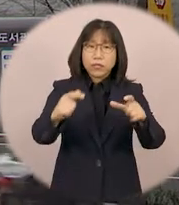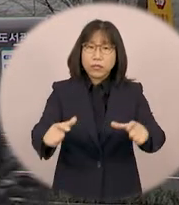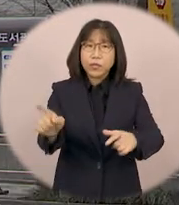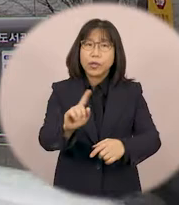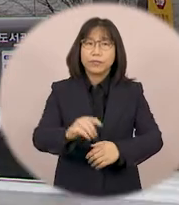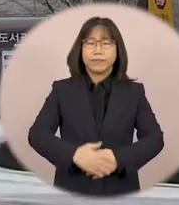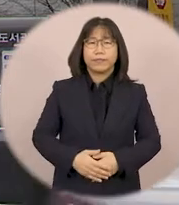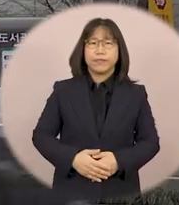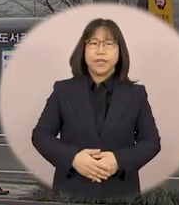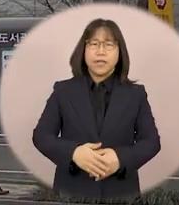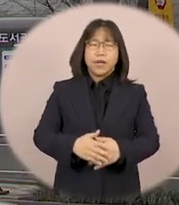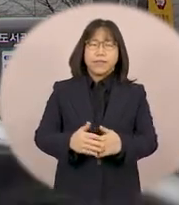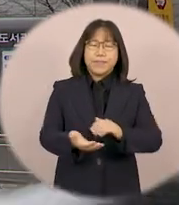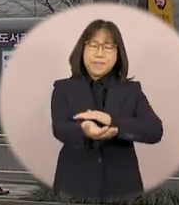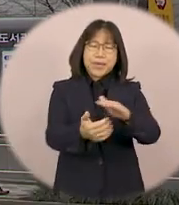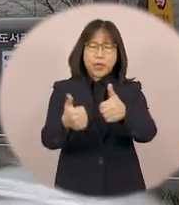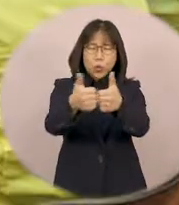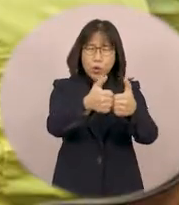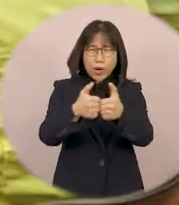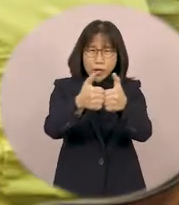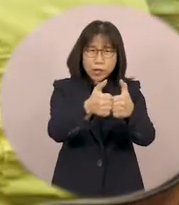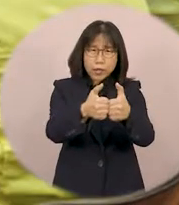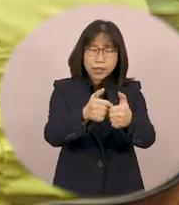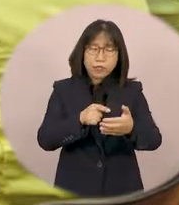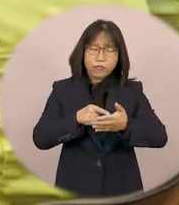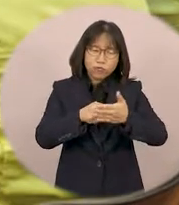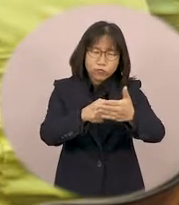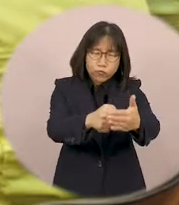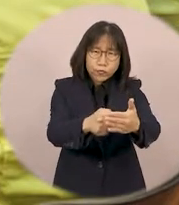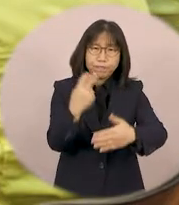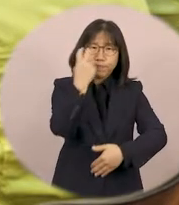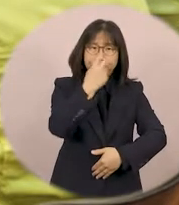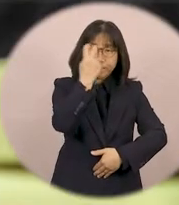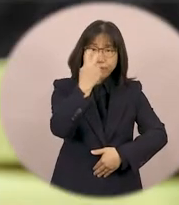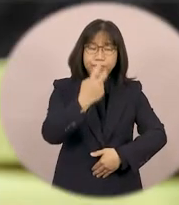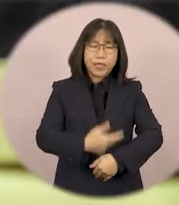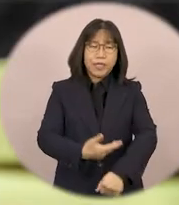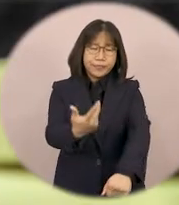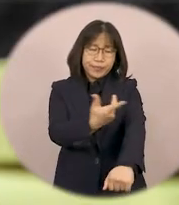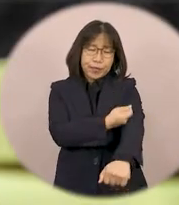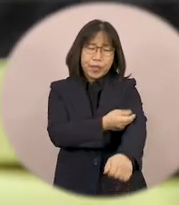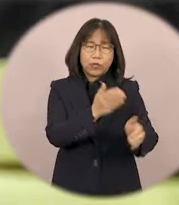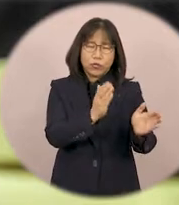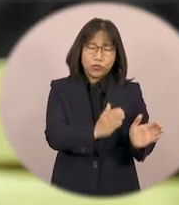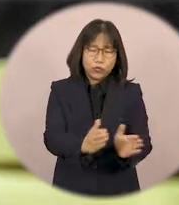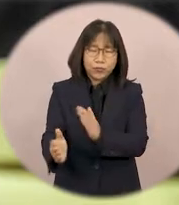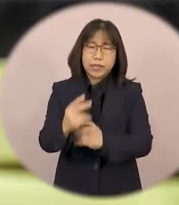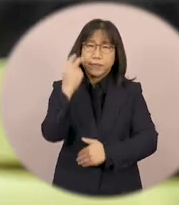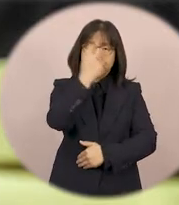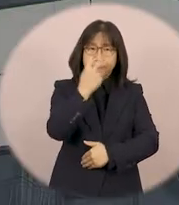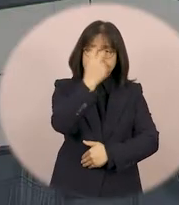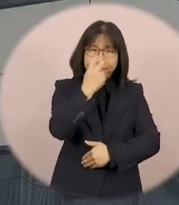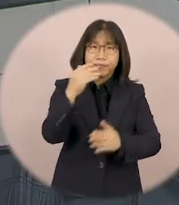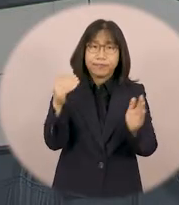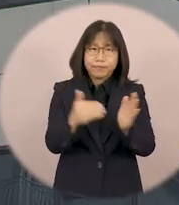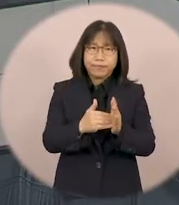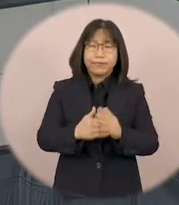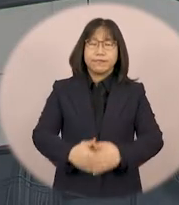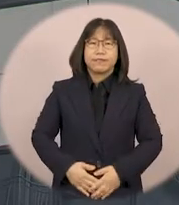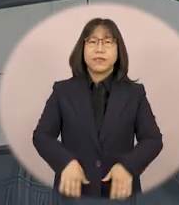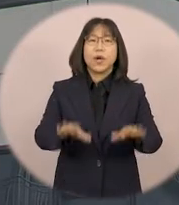군은 대책회의를 열고 그동안의 추진 상황을 점검하며 실무 추진단 의 접종 준비 사항을 점검했습니다